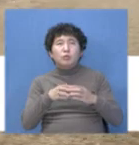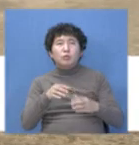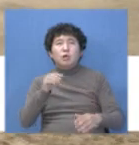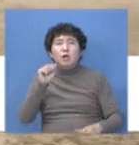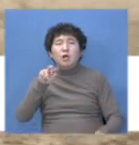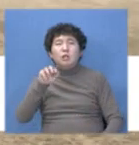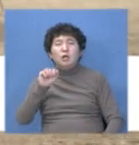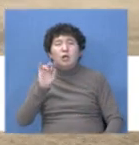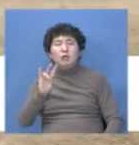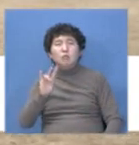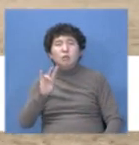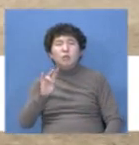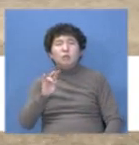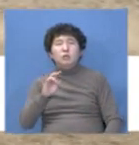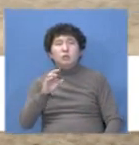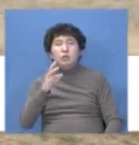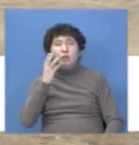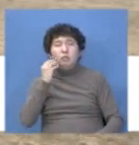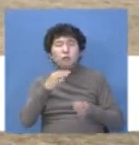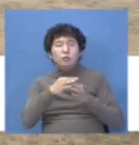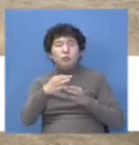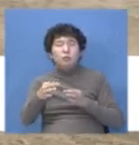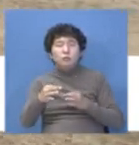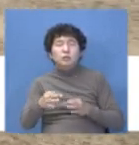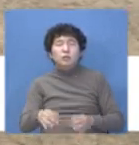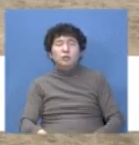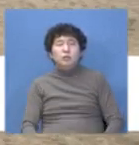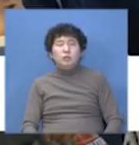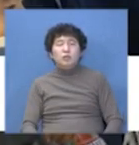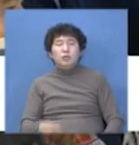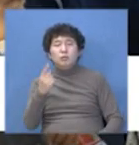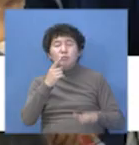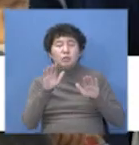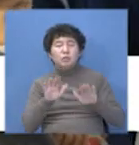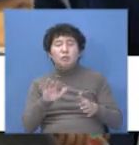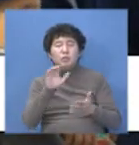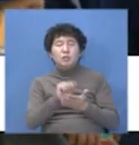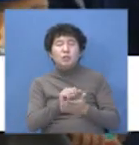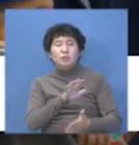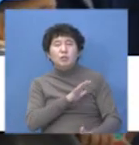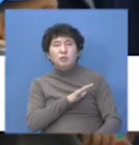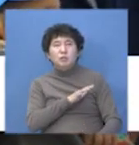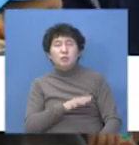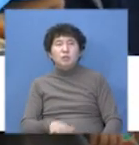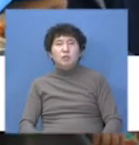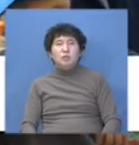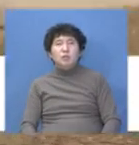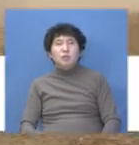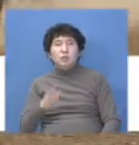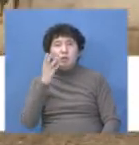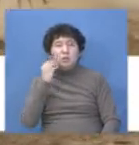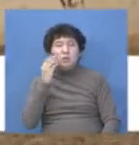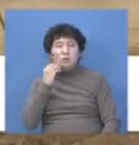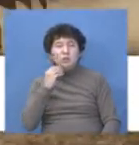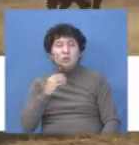Алматы облысы Жамбыл ауданынан келген Дәурен Серковтың Нұрқасқа тұлпары бірінші орынды иеленді. Топ бәйгеде топ жарған алматылық